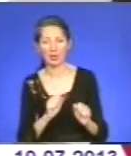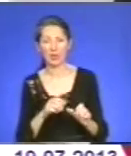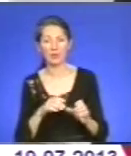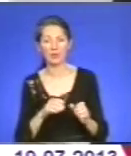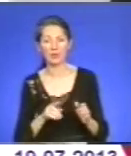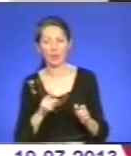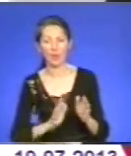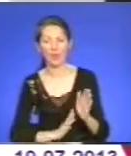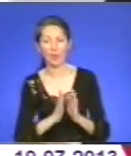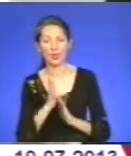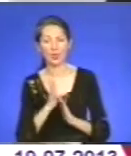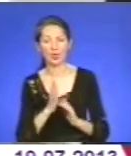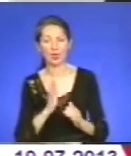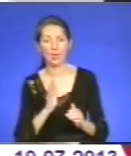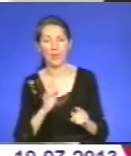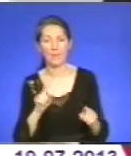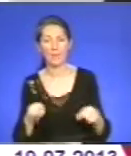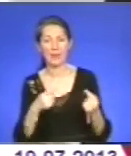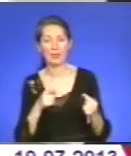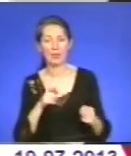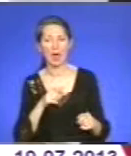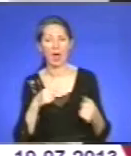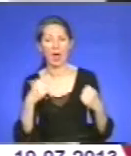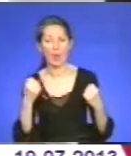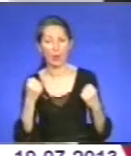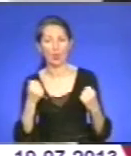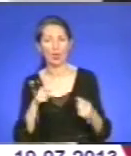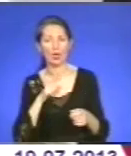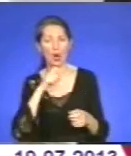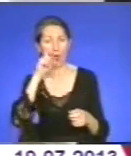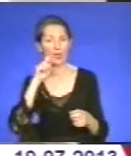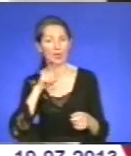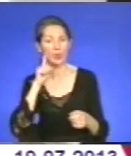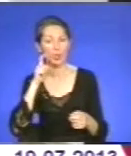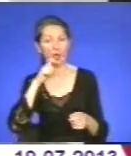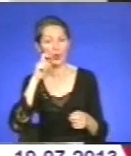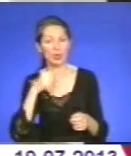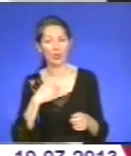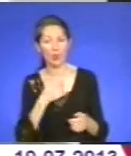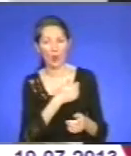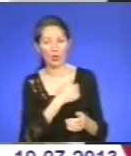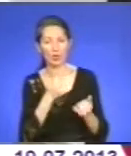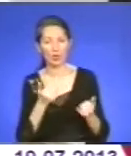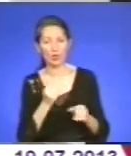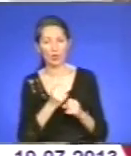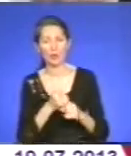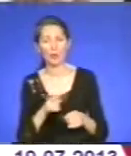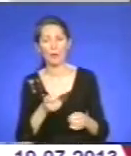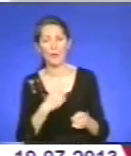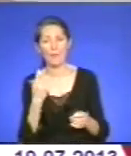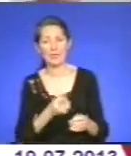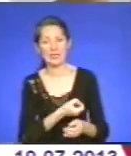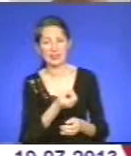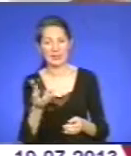майбутня Україна, молода Україна. Ми хочемо сьогодні зробити той перший засів думки